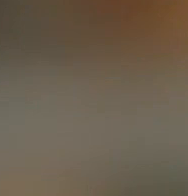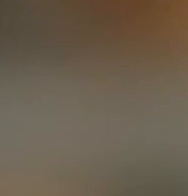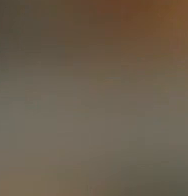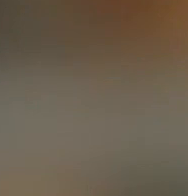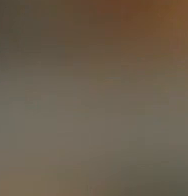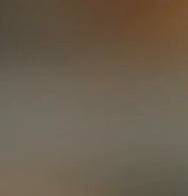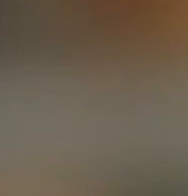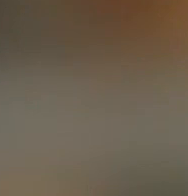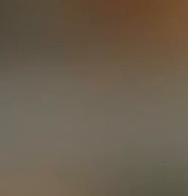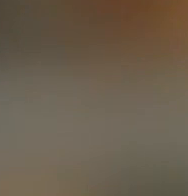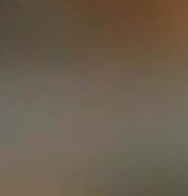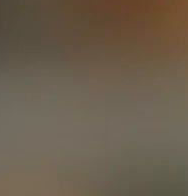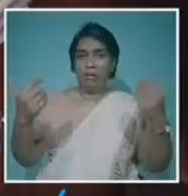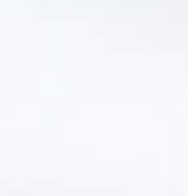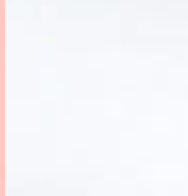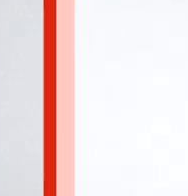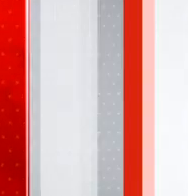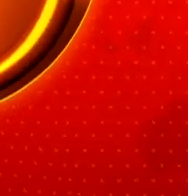ප්‍රබල ආරක්ෂාවකින් ලයිසෝල්.